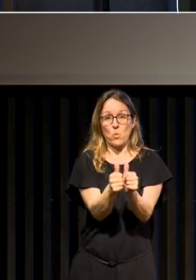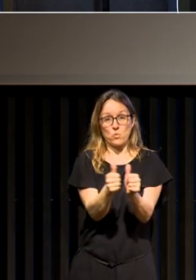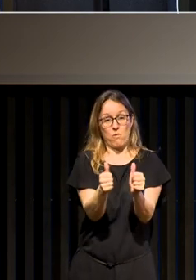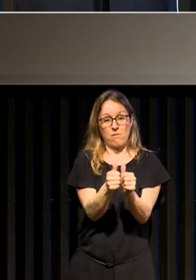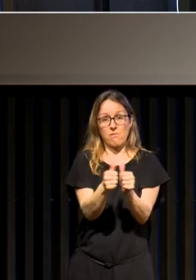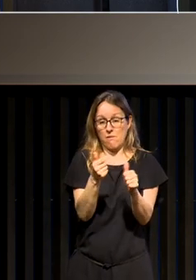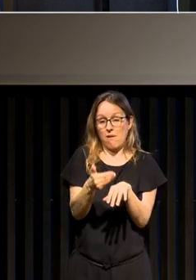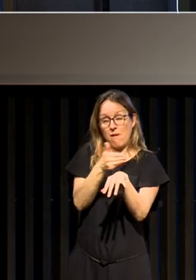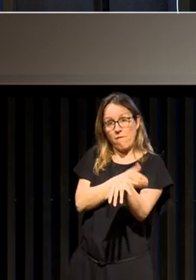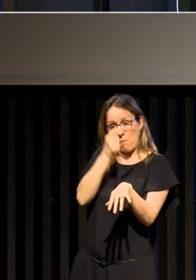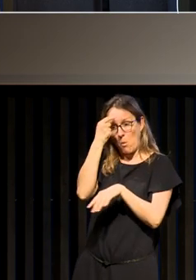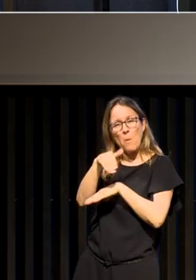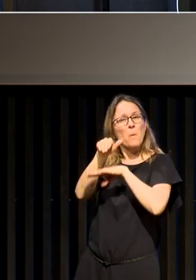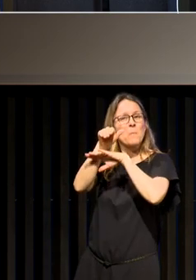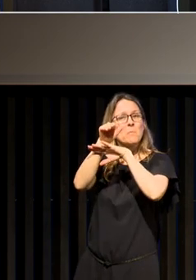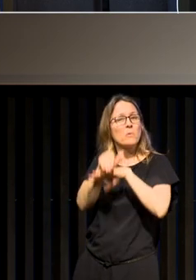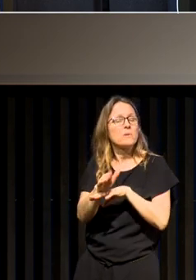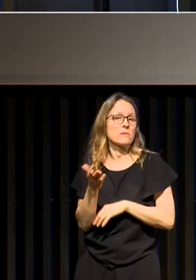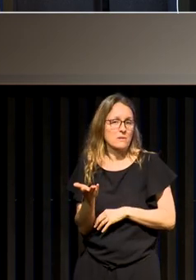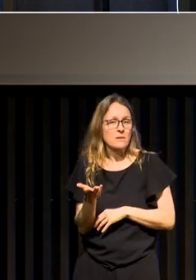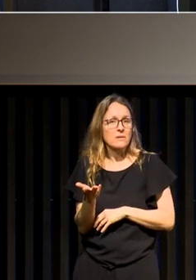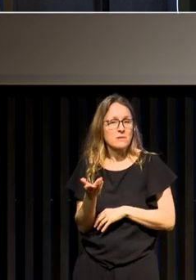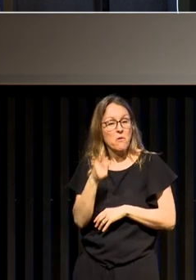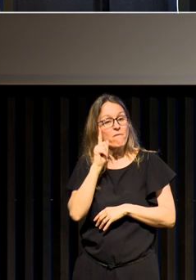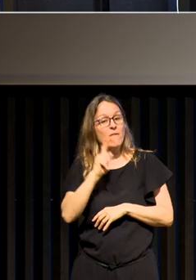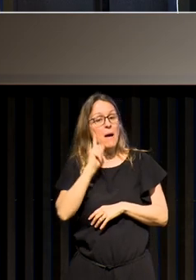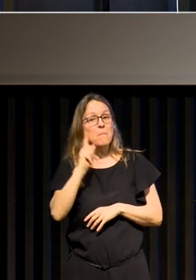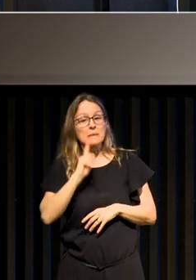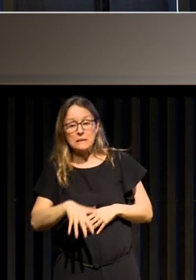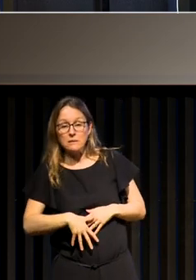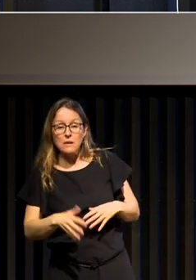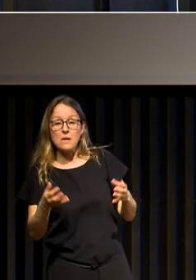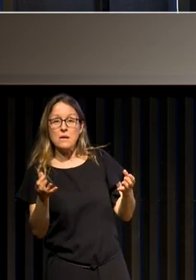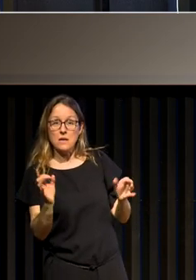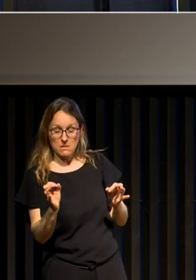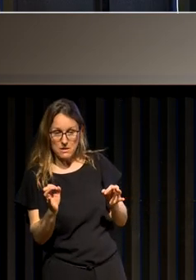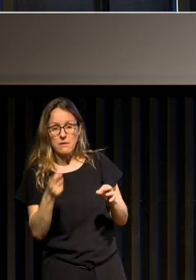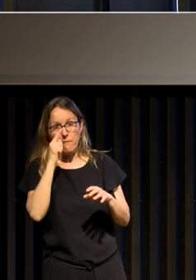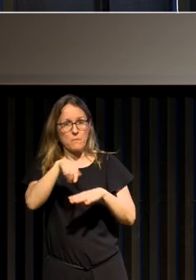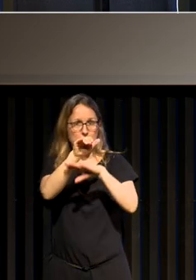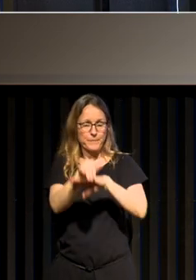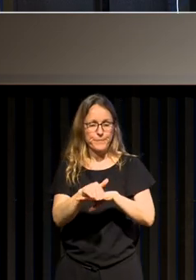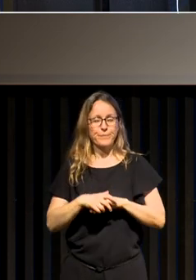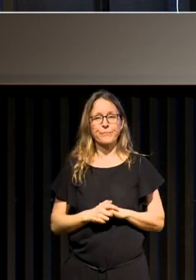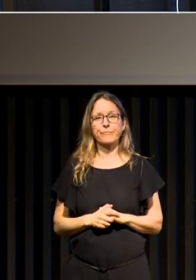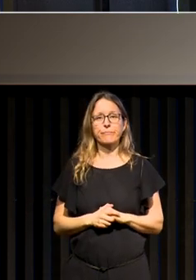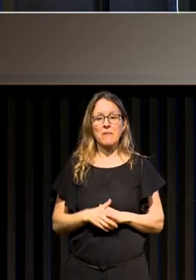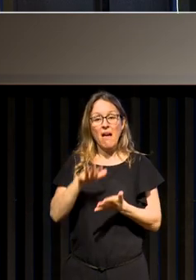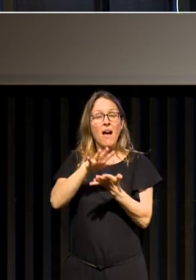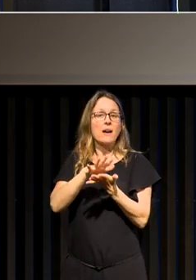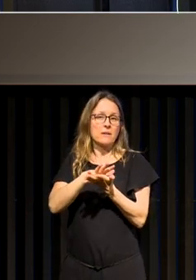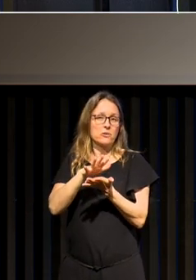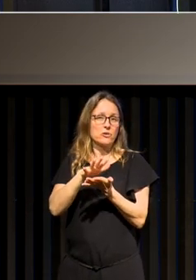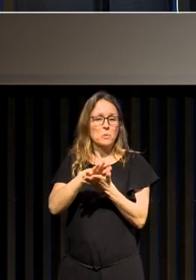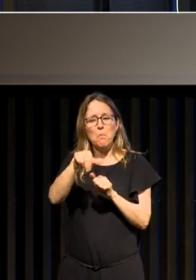anticipée pour protéger quelque part la femme qui ne porte pas l'enfant. Les conditions d'âge